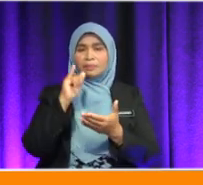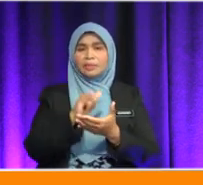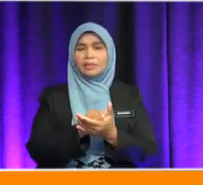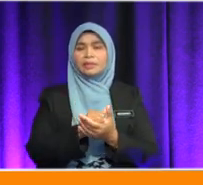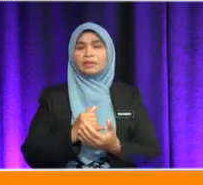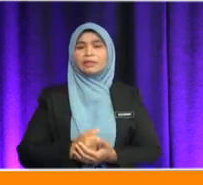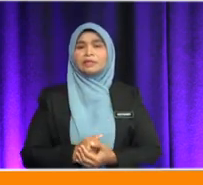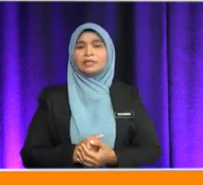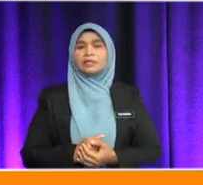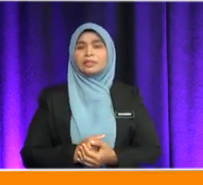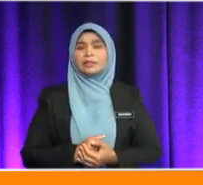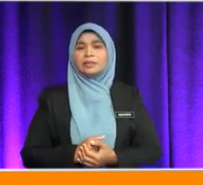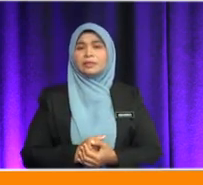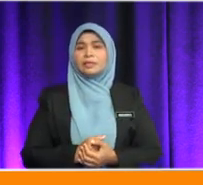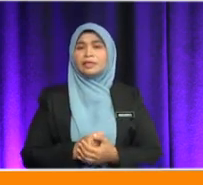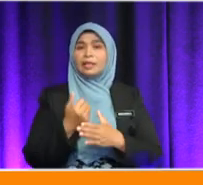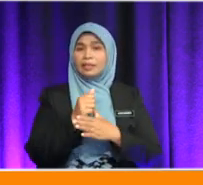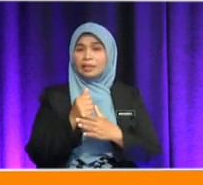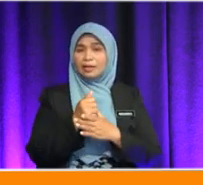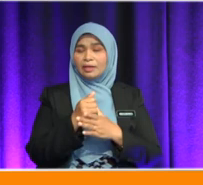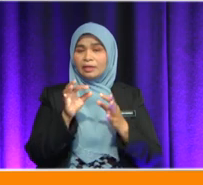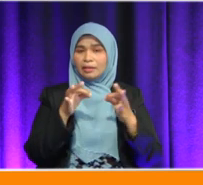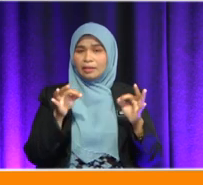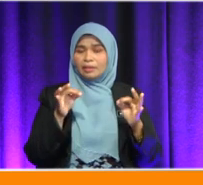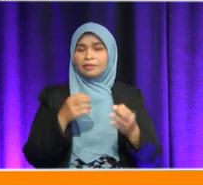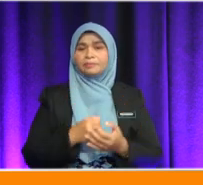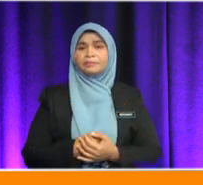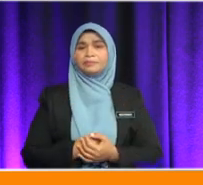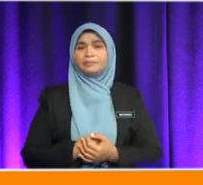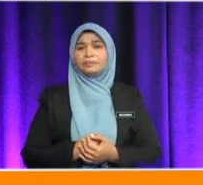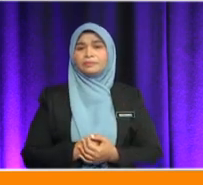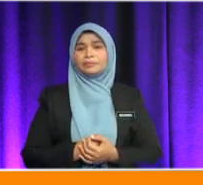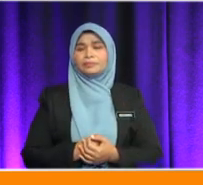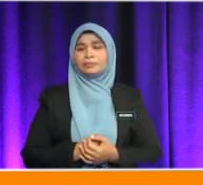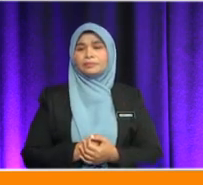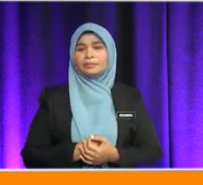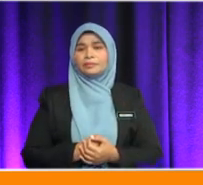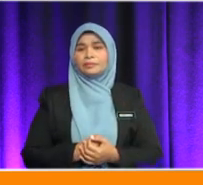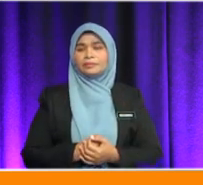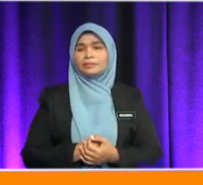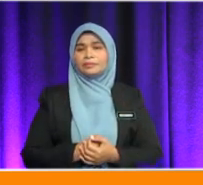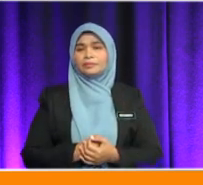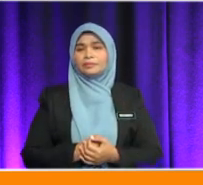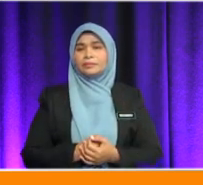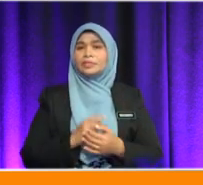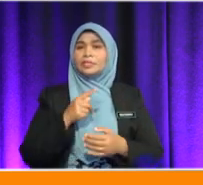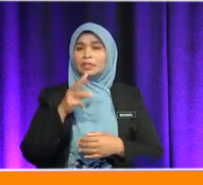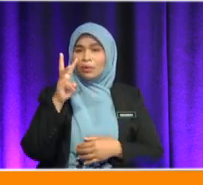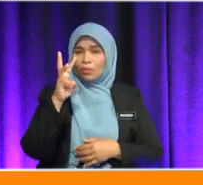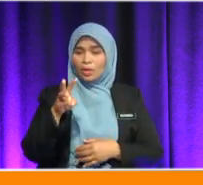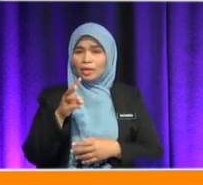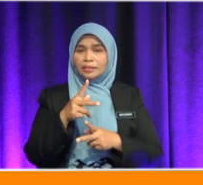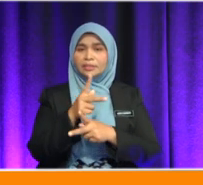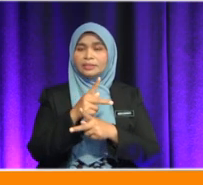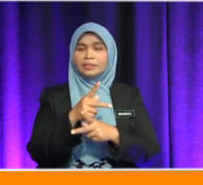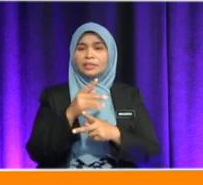ya antara Ayah yang menyentuh yang berkaitan dengan perkarap karo yang membatalkan imam Kalau yang kita wajib menjaga iman